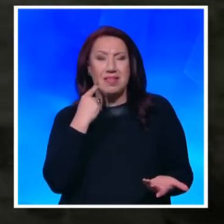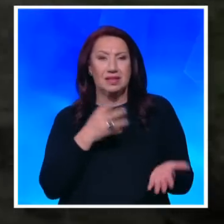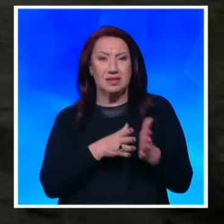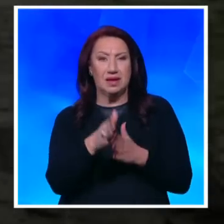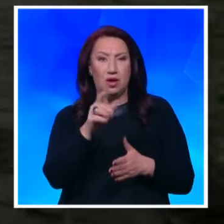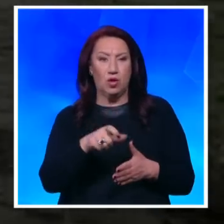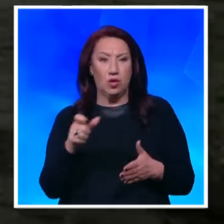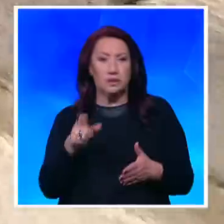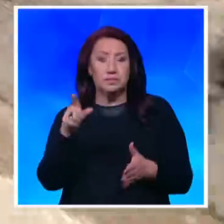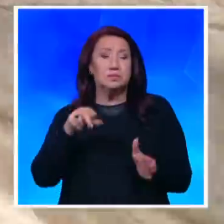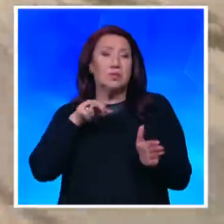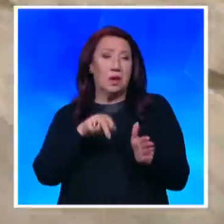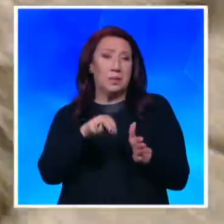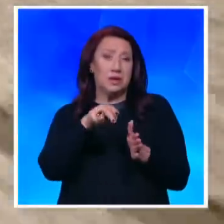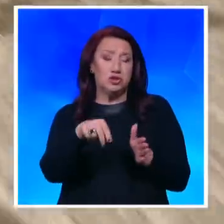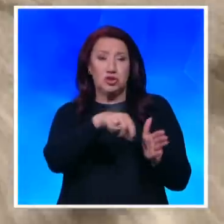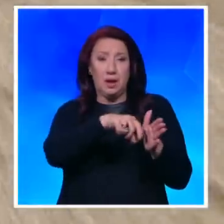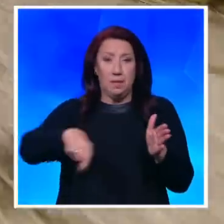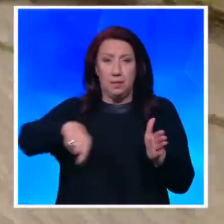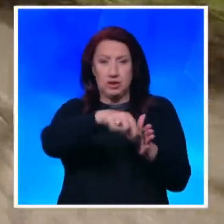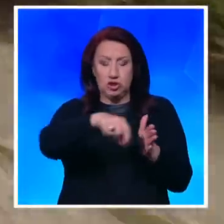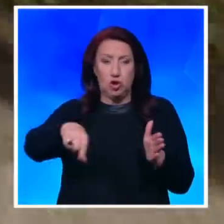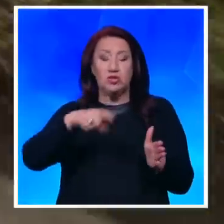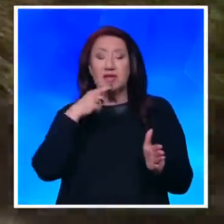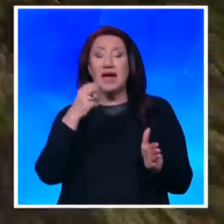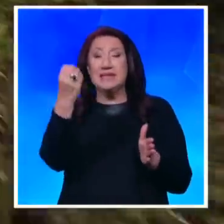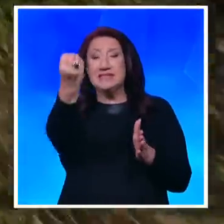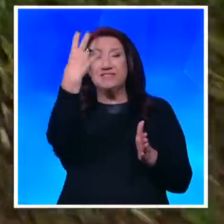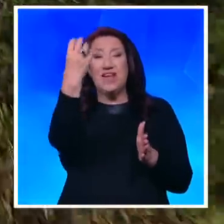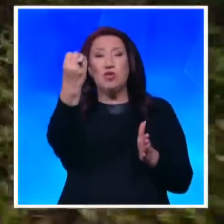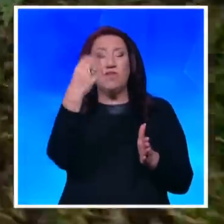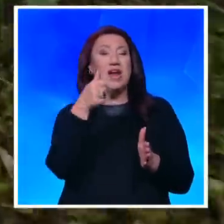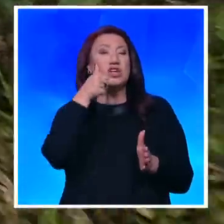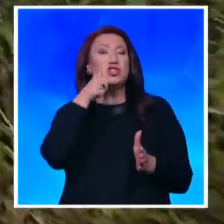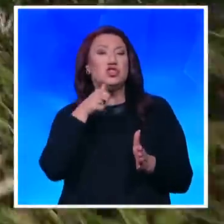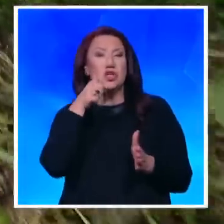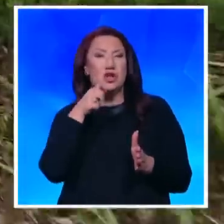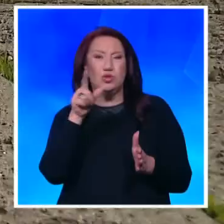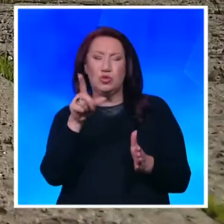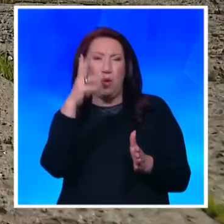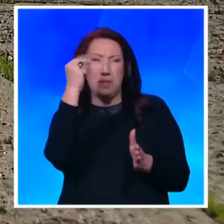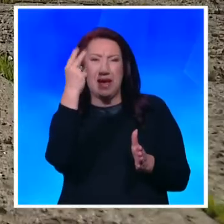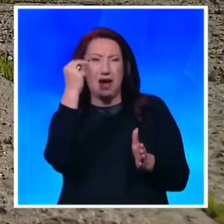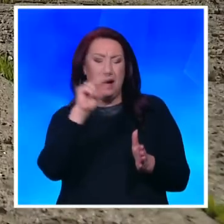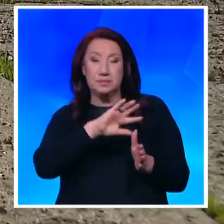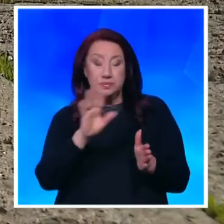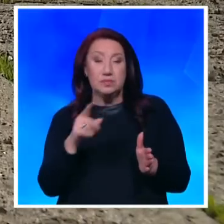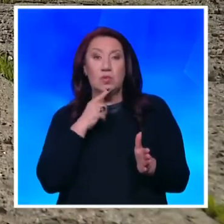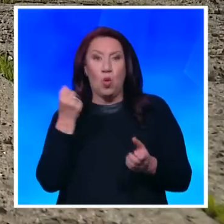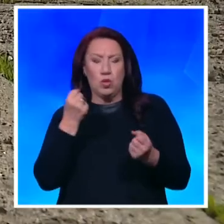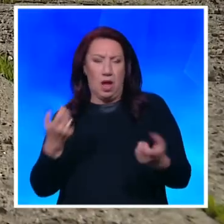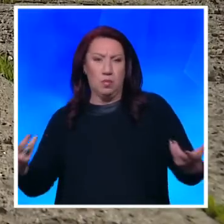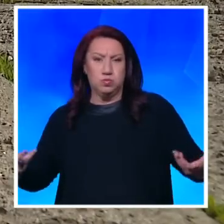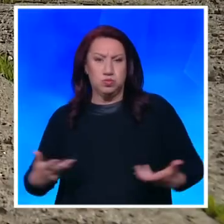на пешеходна пътека и светофар с мигаща жълта светлина, когато автомобилът връхлита. По данни от разследването, тялото на момичето